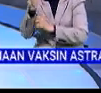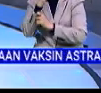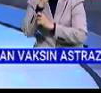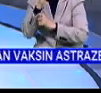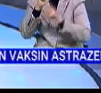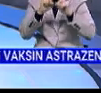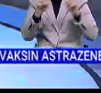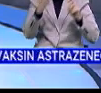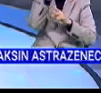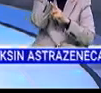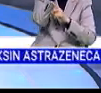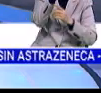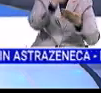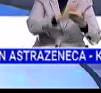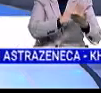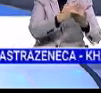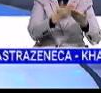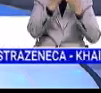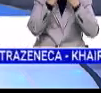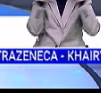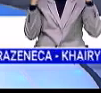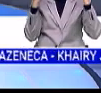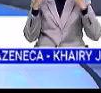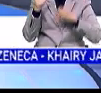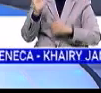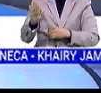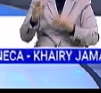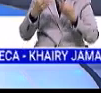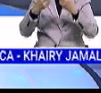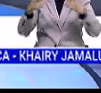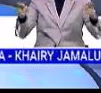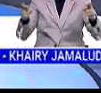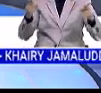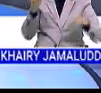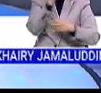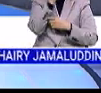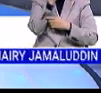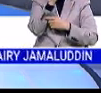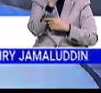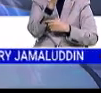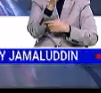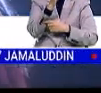malah penciptaan lagu juga. Justru dia melancarkan singlenya